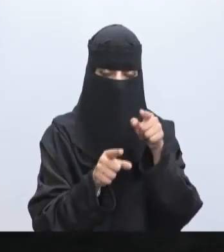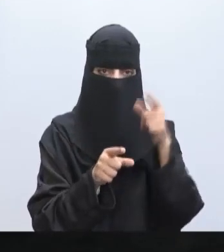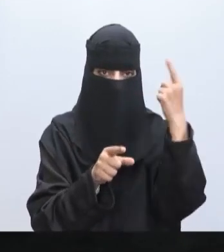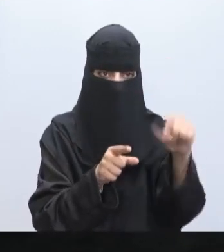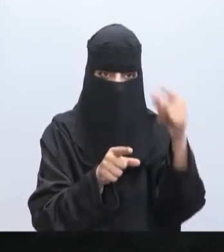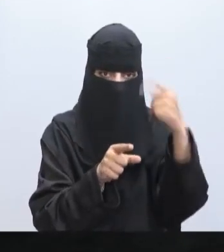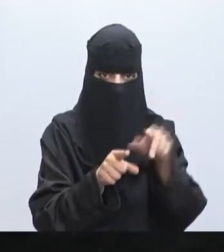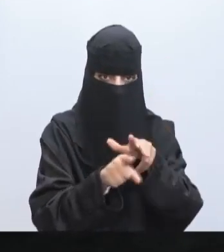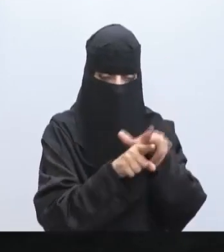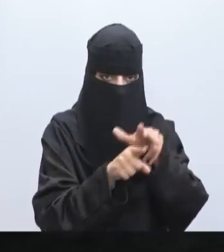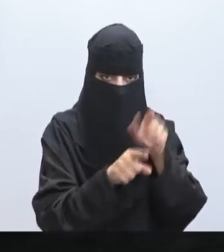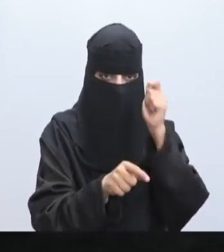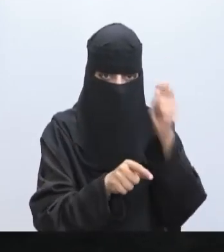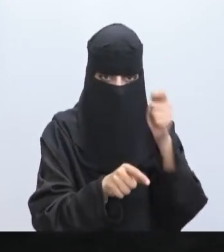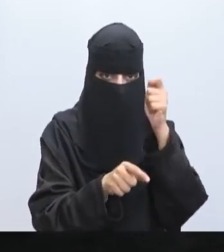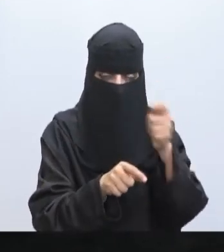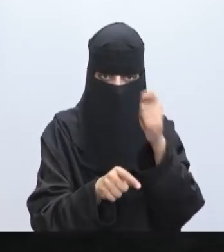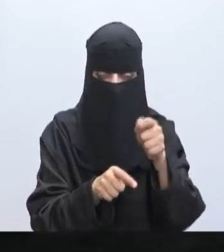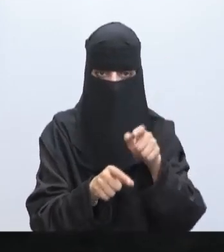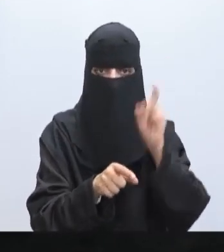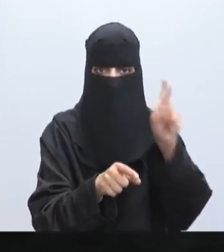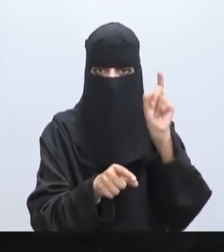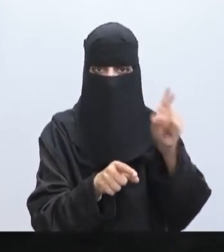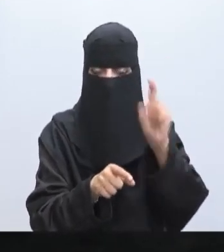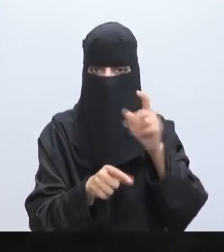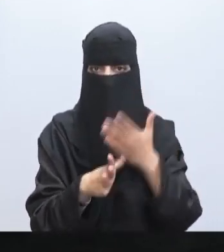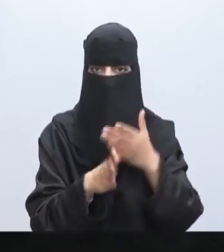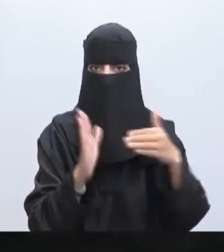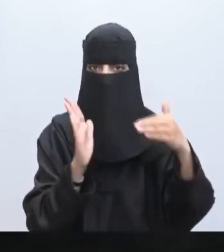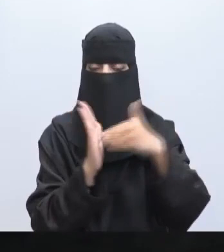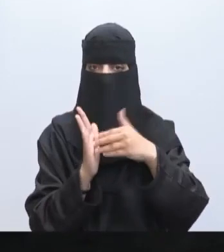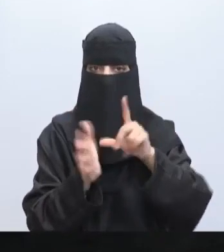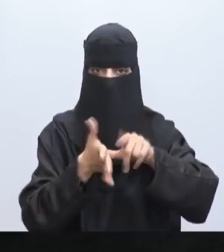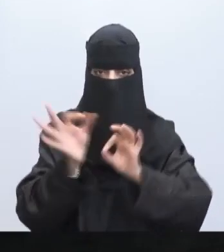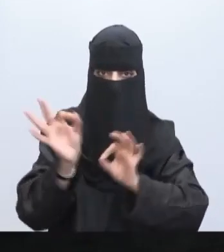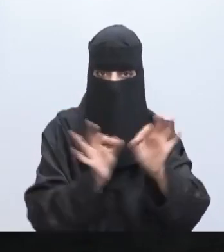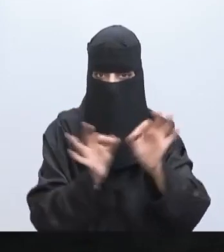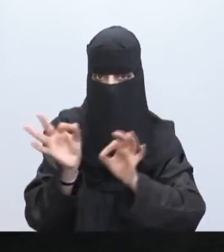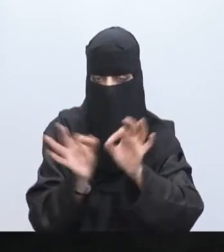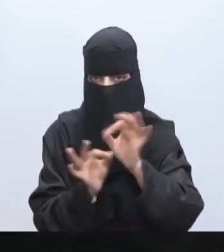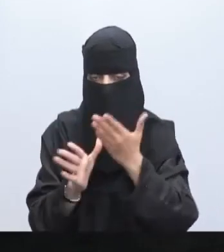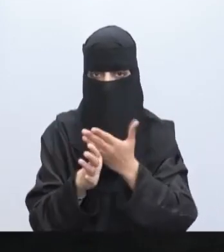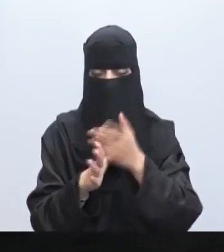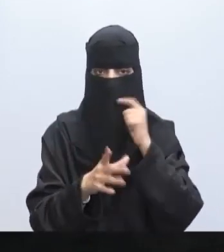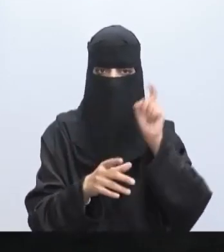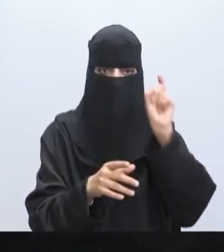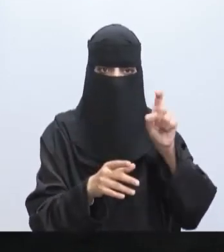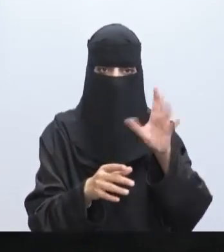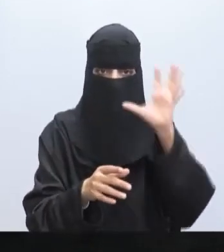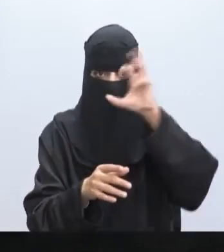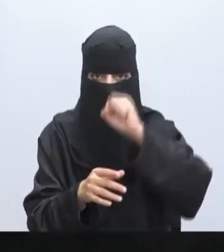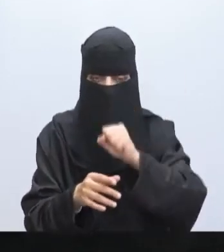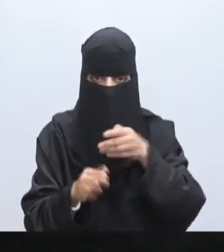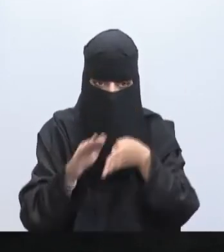موجعه للمعتدي حيث او حيث انتهج خطه وطريقه يقوم فيها